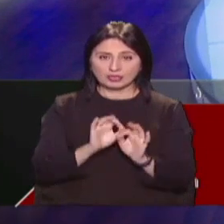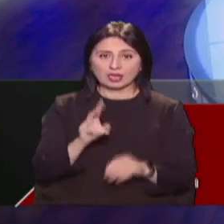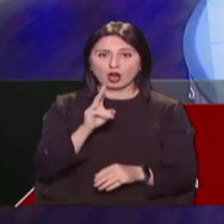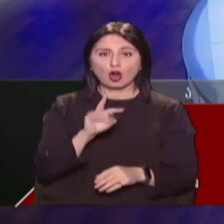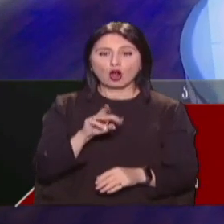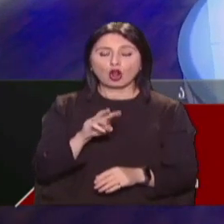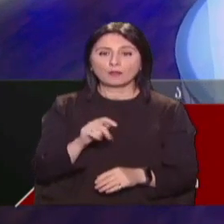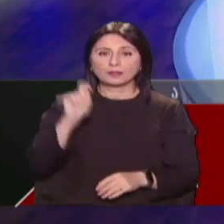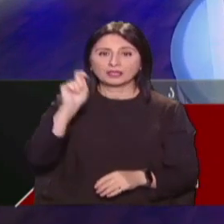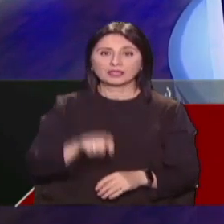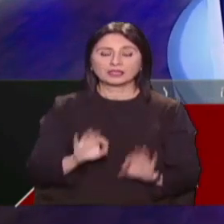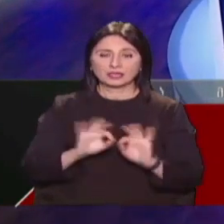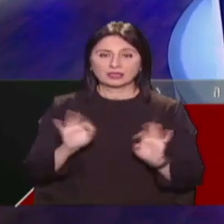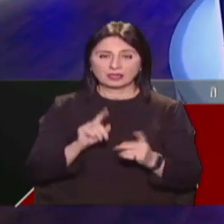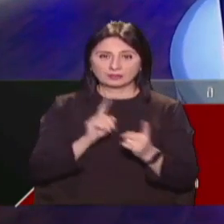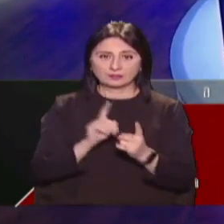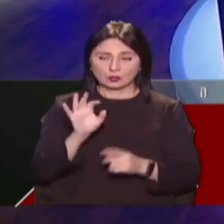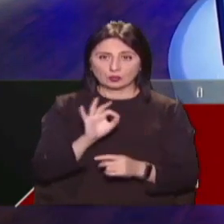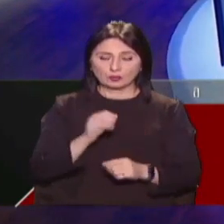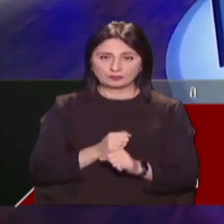ბროლაძემ გაგვაცნო ხავიერ კოლომინას მიერ გამართული შეხვედრის შემდეგ გაკეთებული განცხადებები.